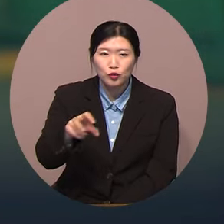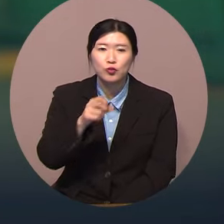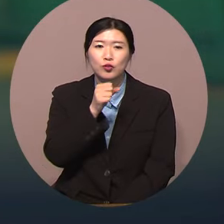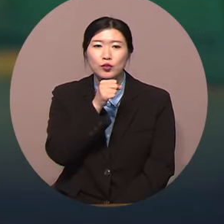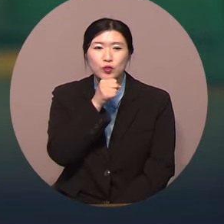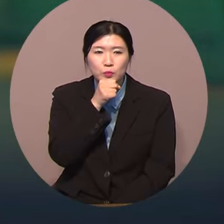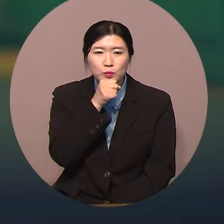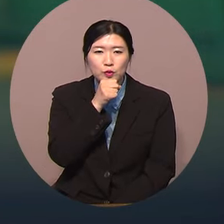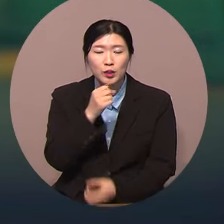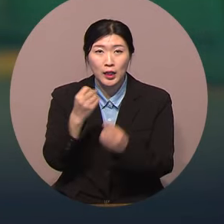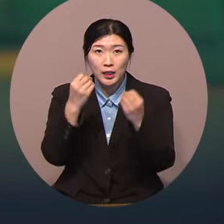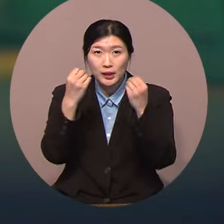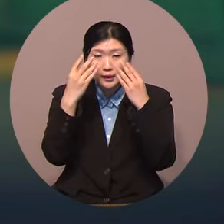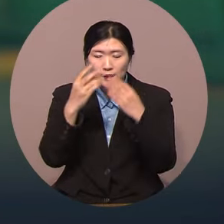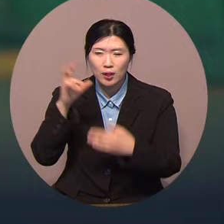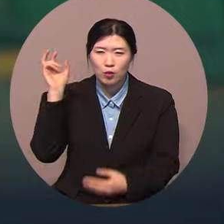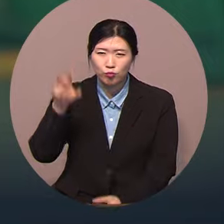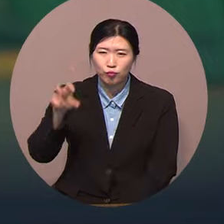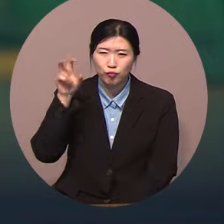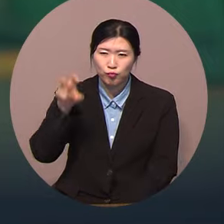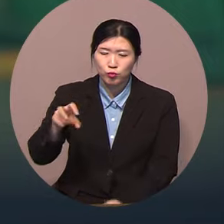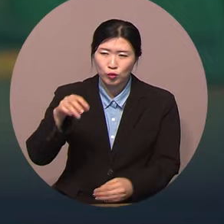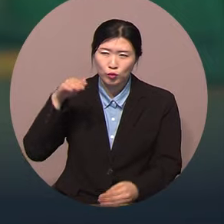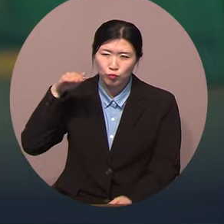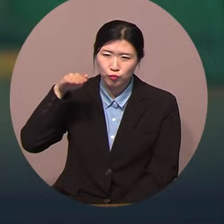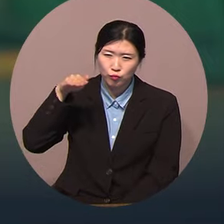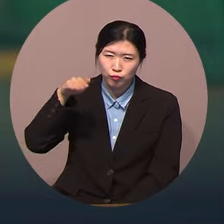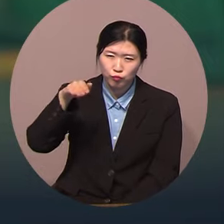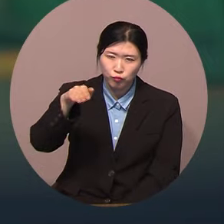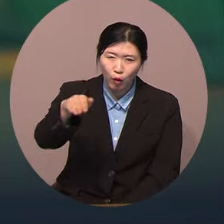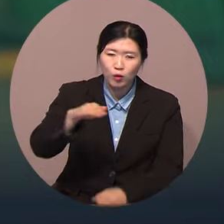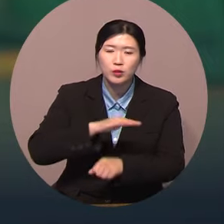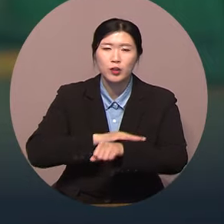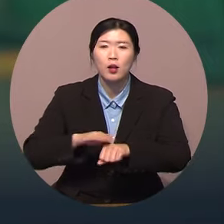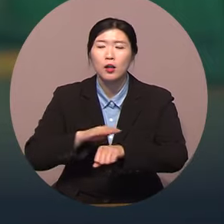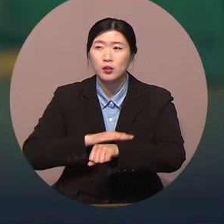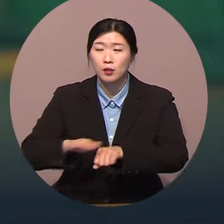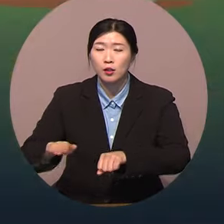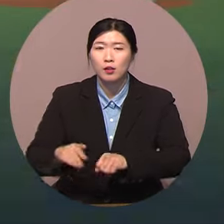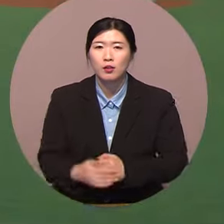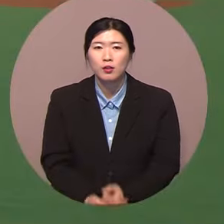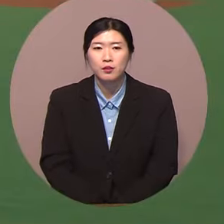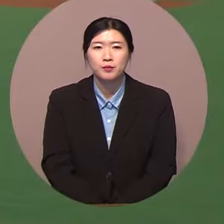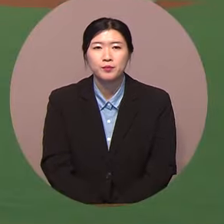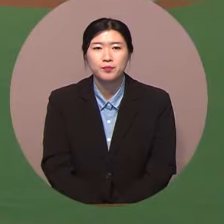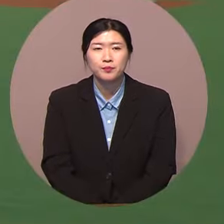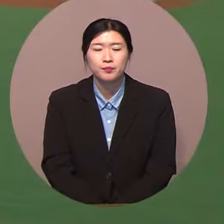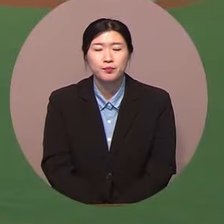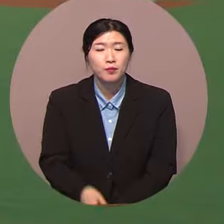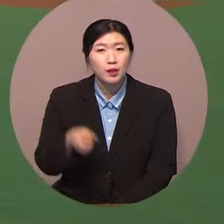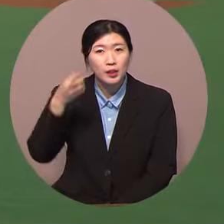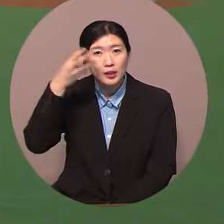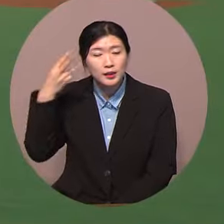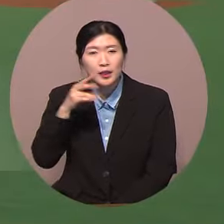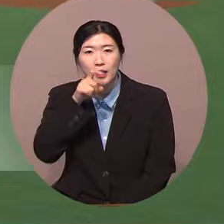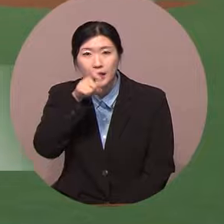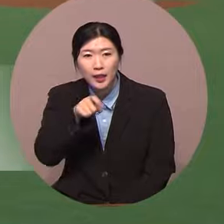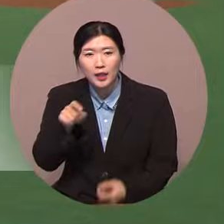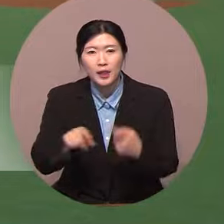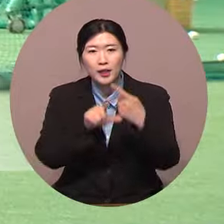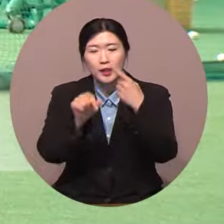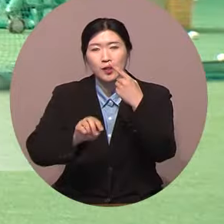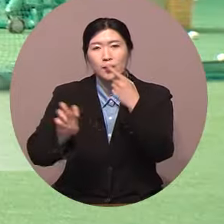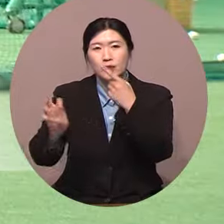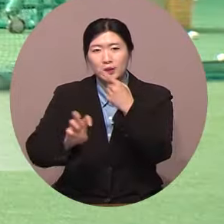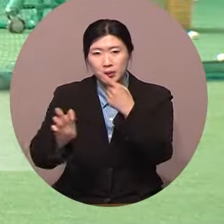이런 것들이 신인 치고는 상당히 안정된 선수들이 많이 들어온 것 같아서 한화 이글스는 오는 30일